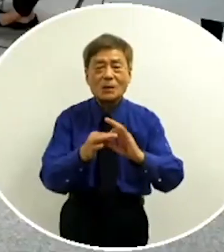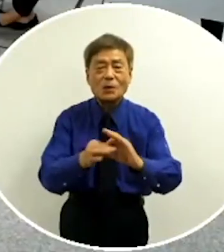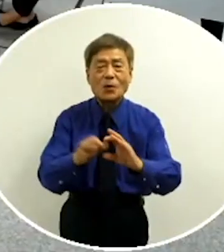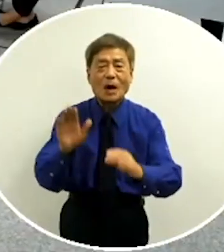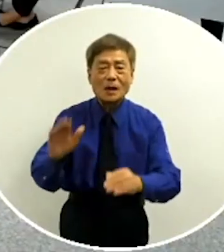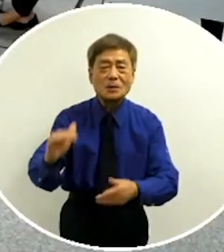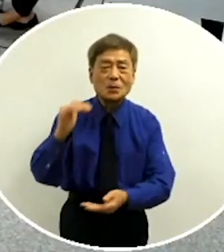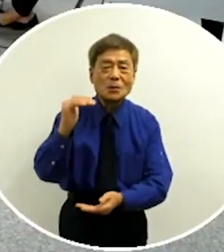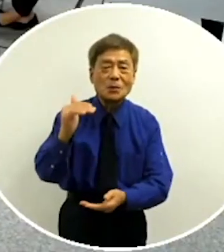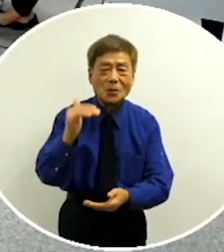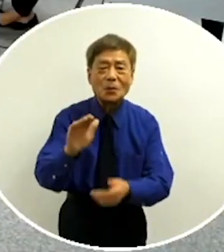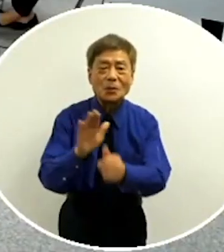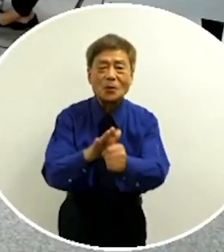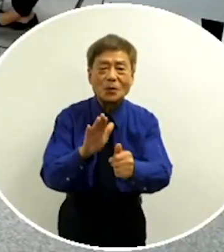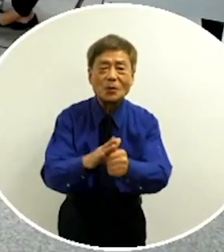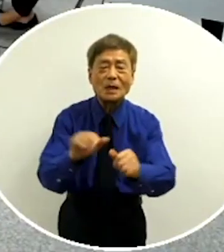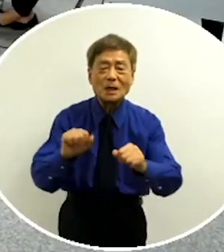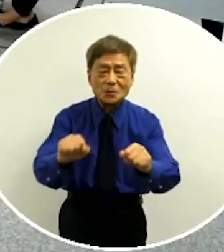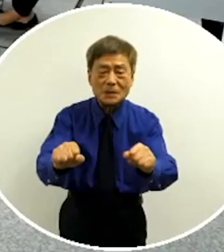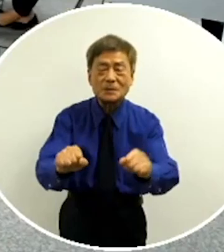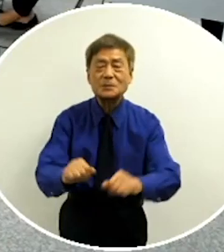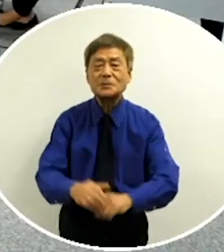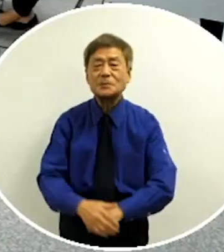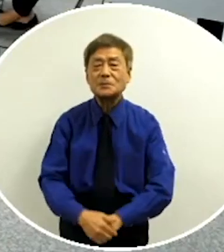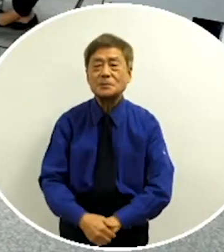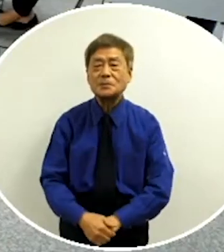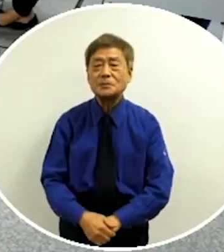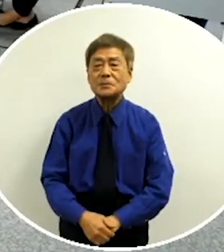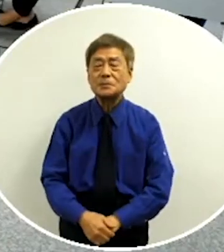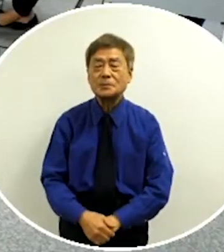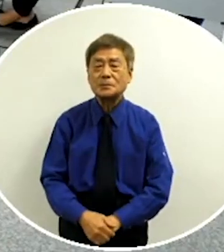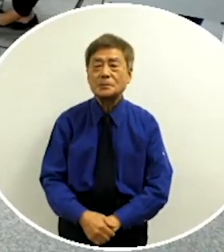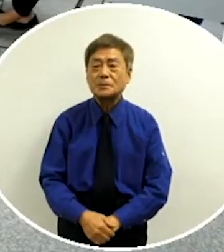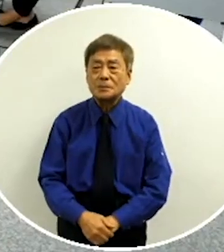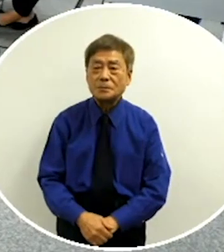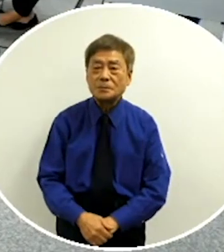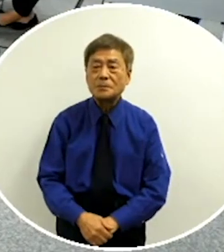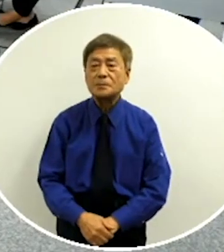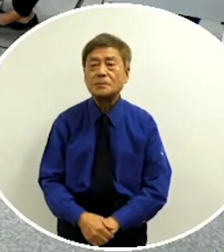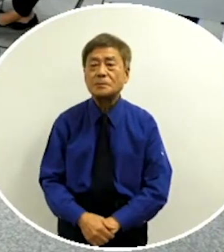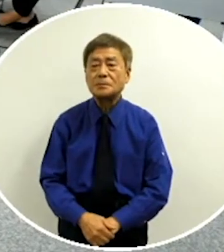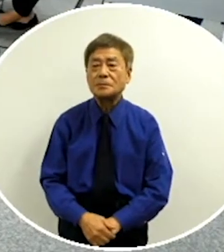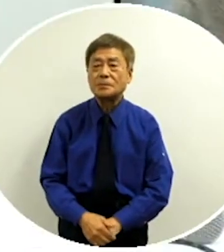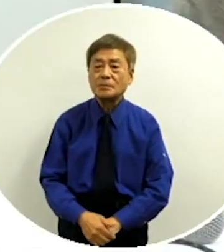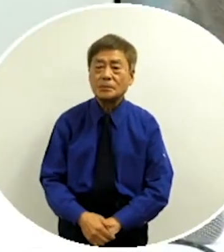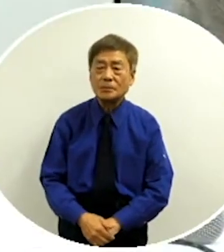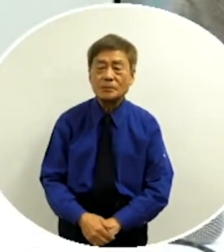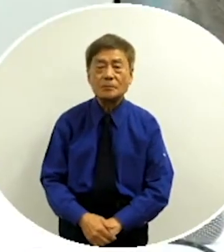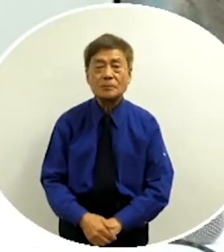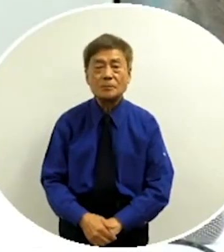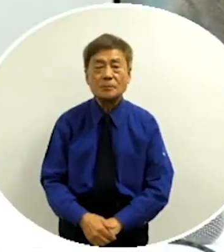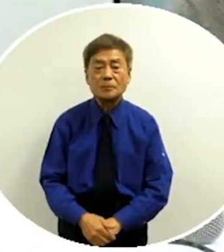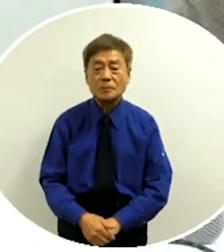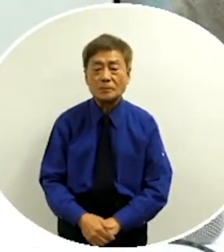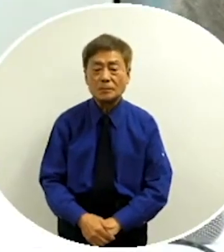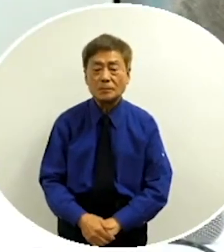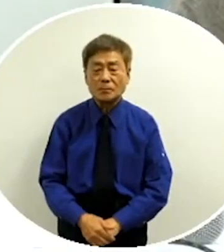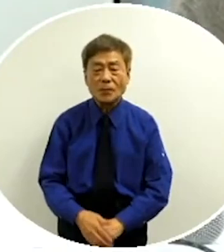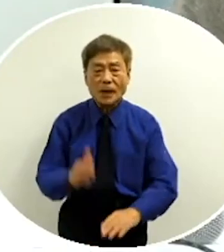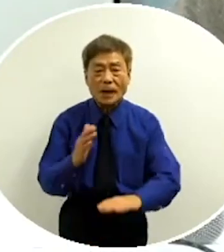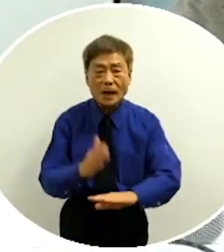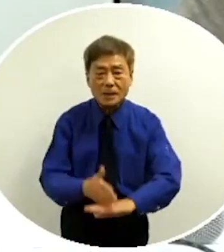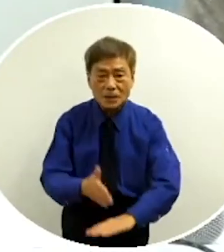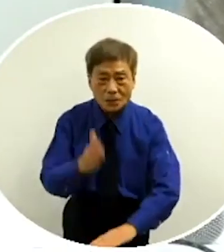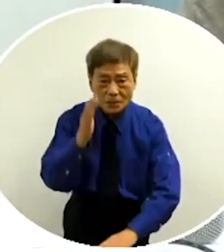ございましたデリケマムさんあの続いて残しますかあっあのご回答どうもありがとうござい